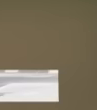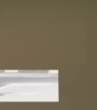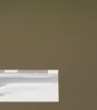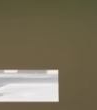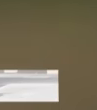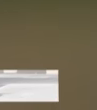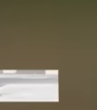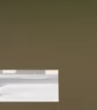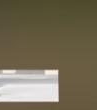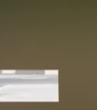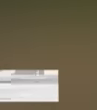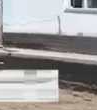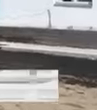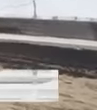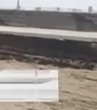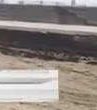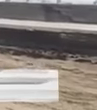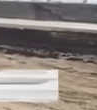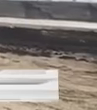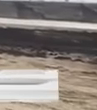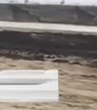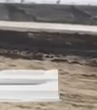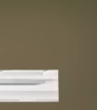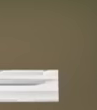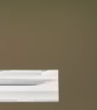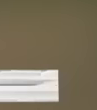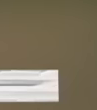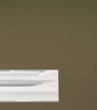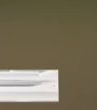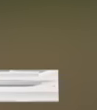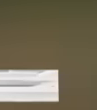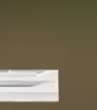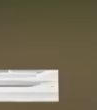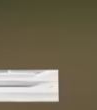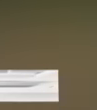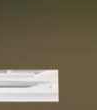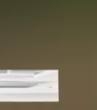Три человека пострадали при взрыве на АЗС на востоке страны.